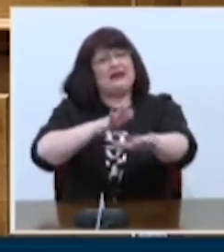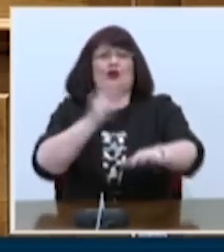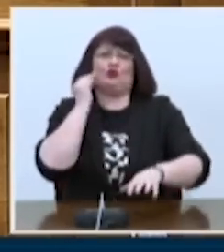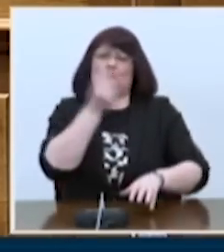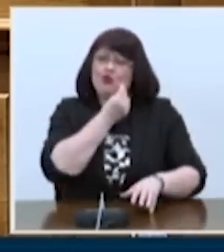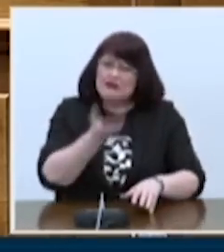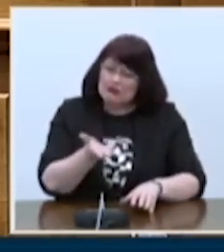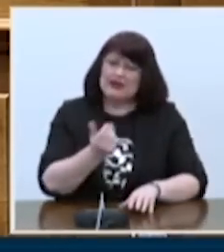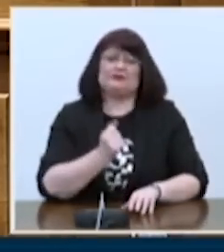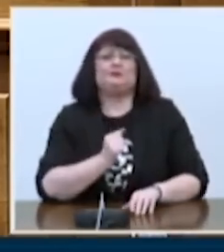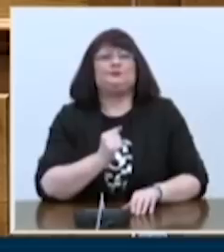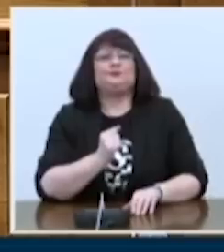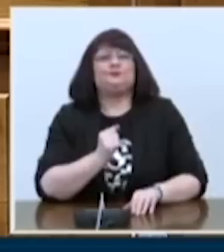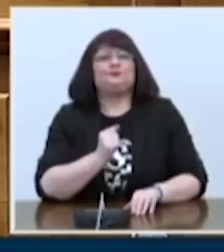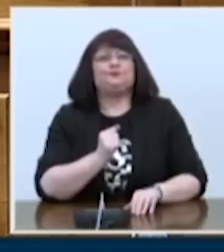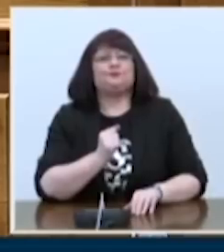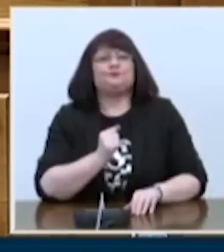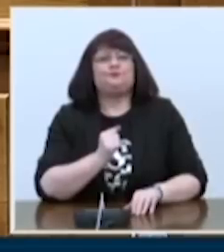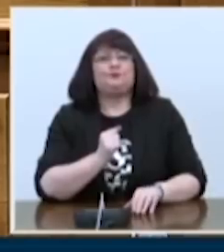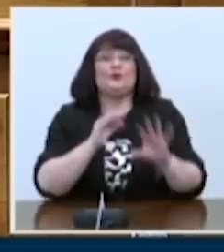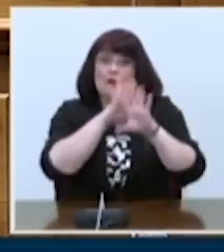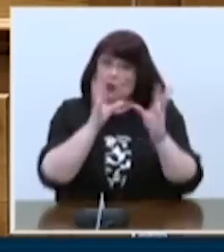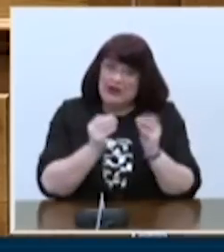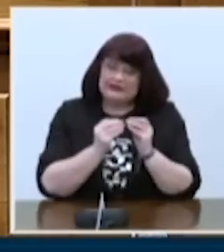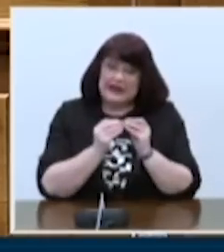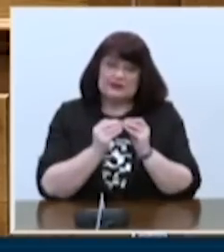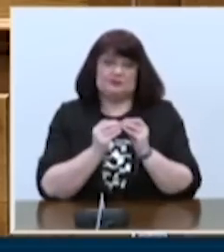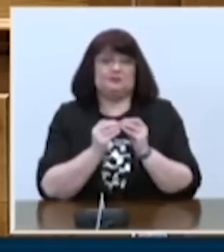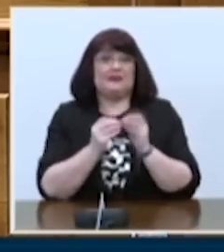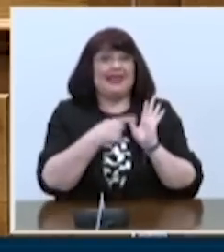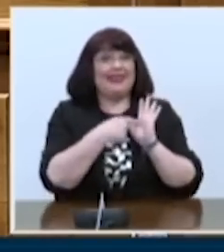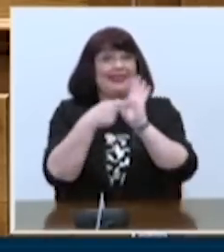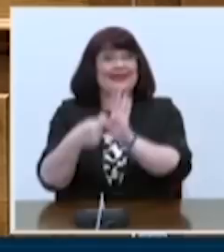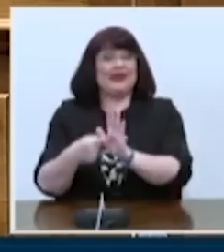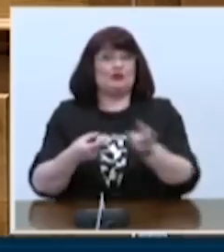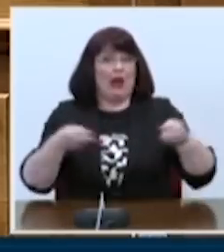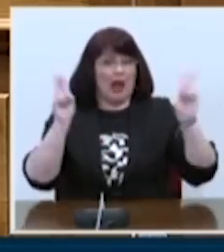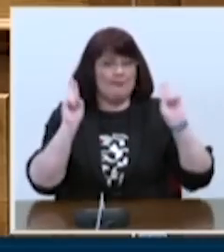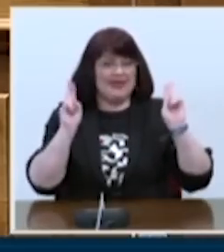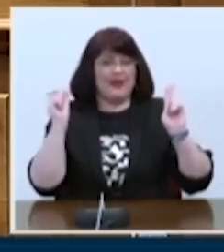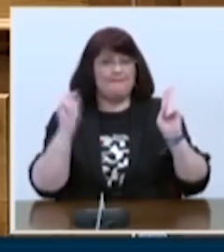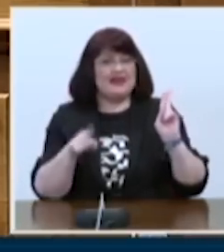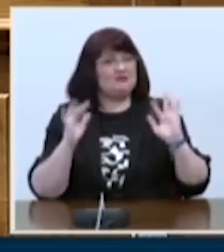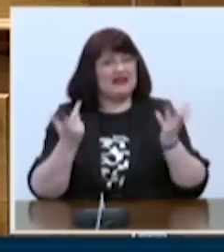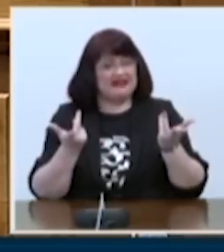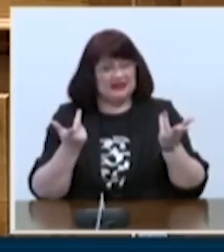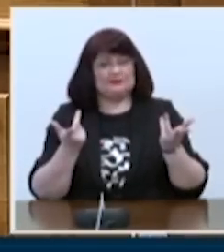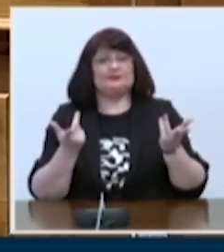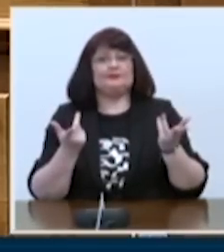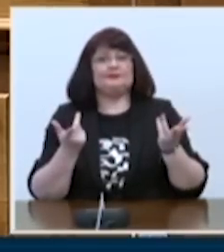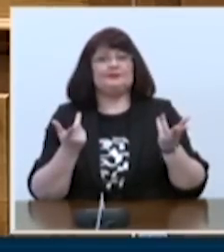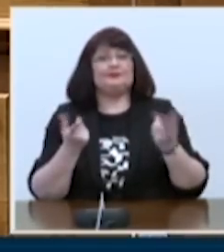Και ακριβώς όλα αυτά στέλνουν το ελπιδοφόρο μήνυμα με την